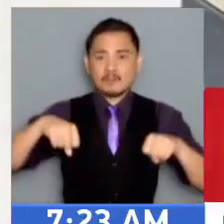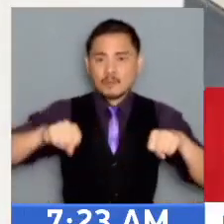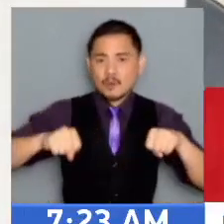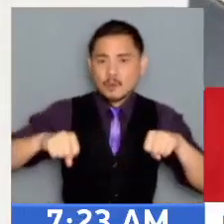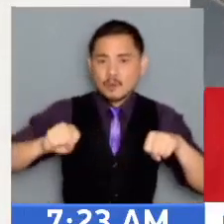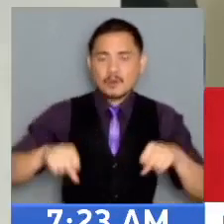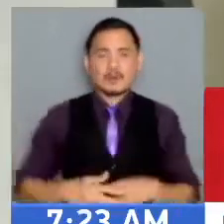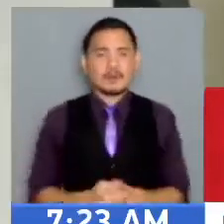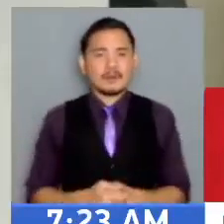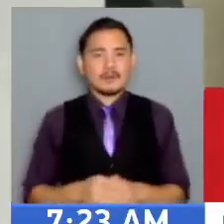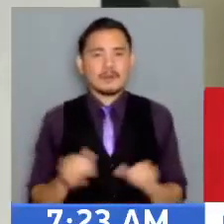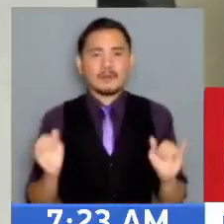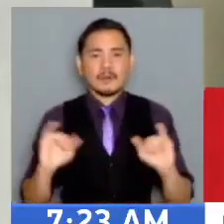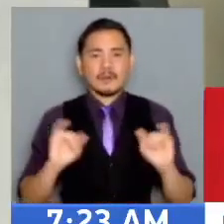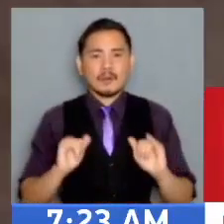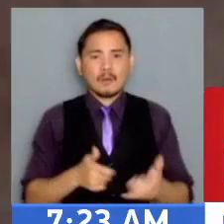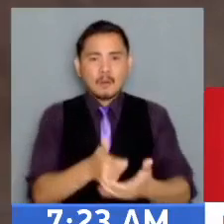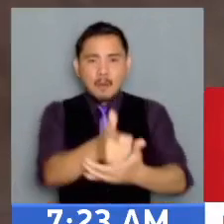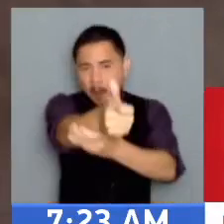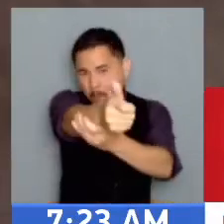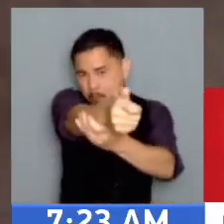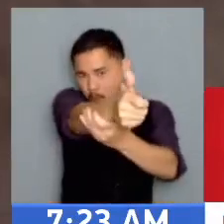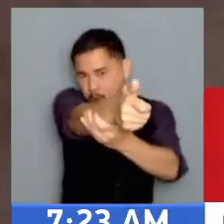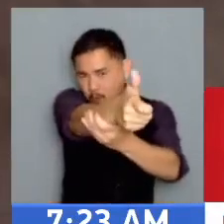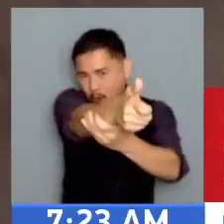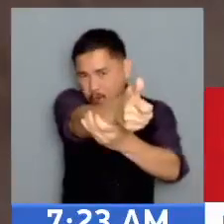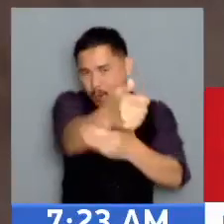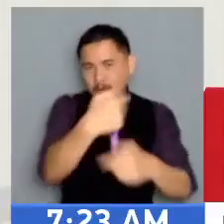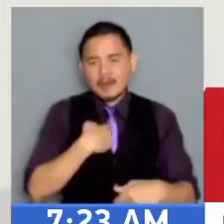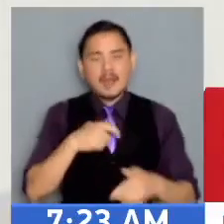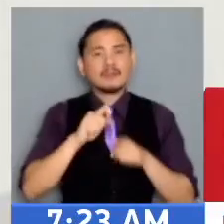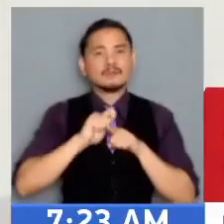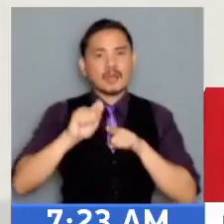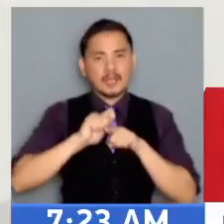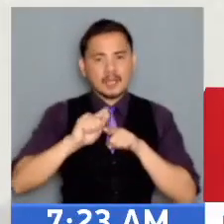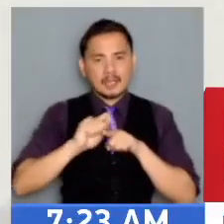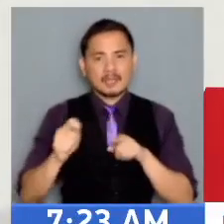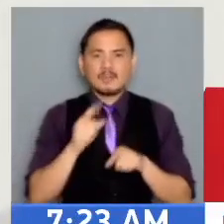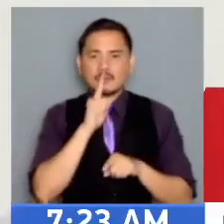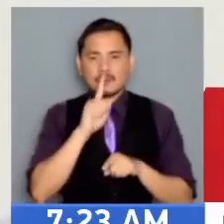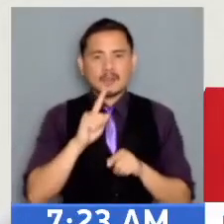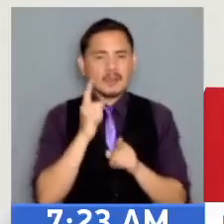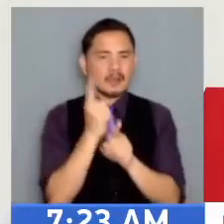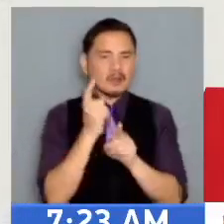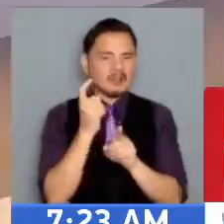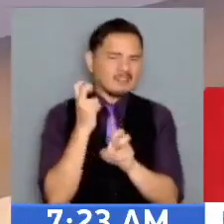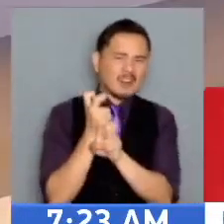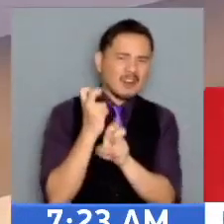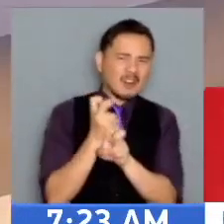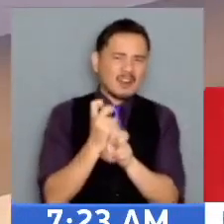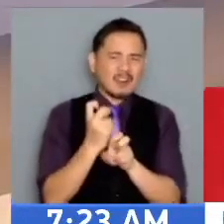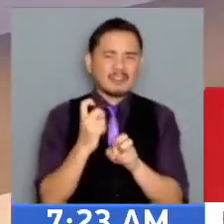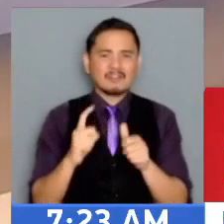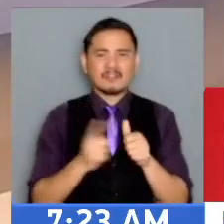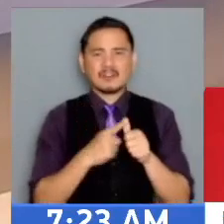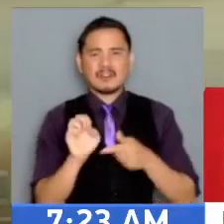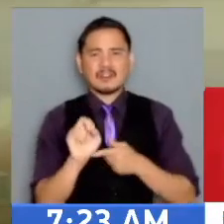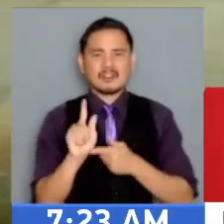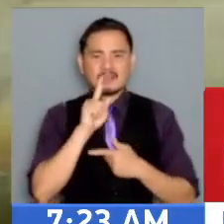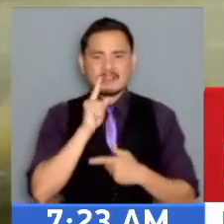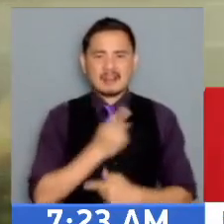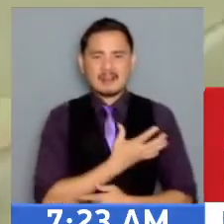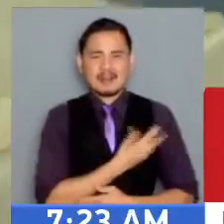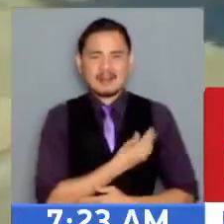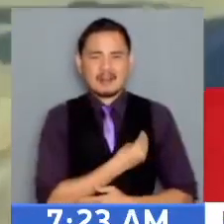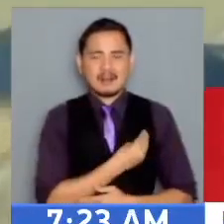yung firing. Mahirap? Mahirap sa una. Kasi syempre, takot ka pa nun eh. Naramdaman ko kung paano magmaneho